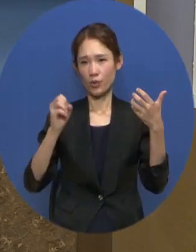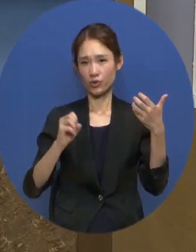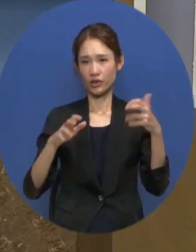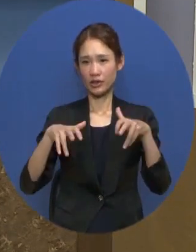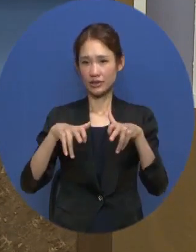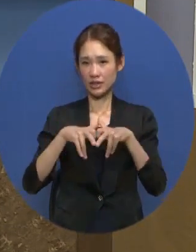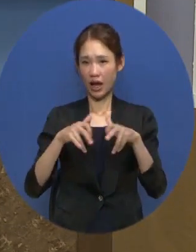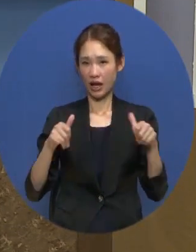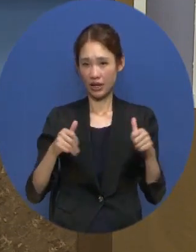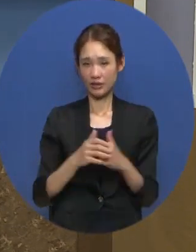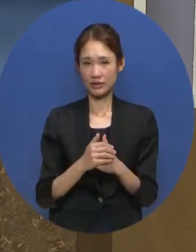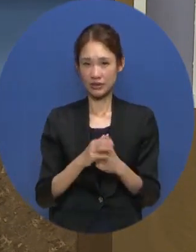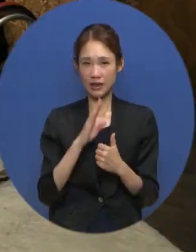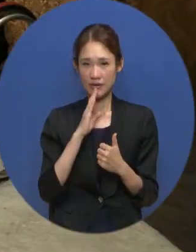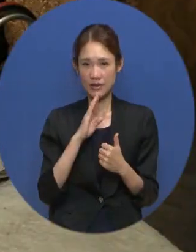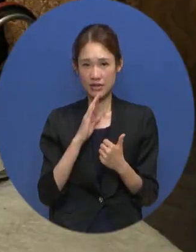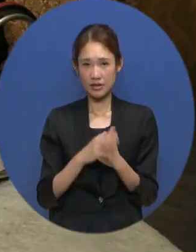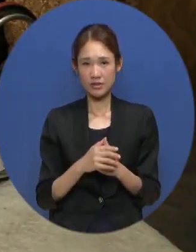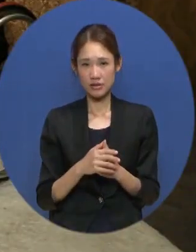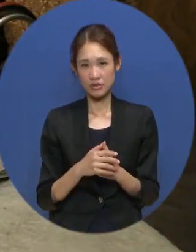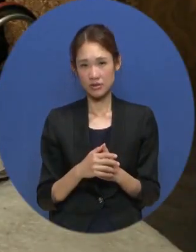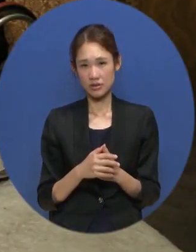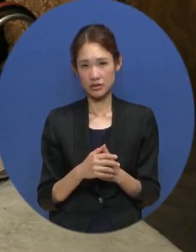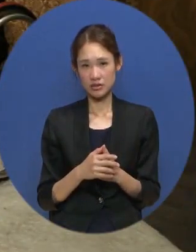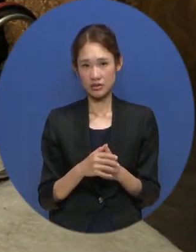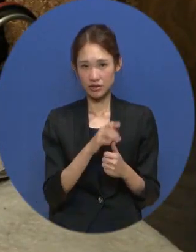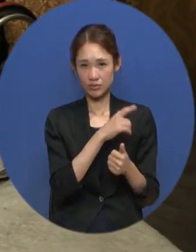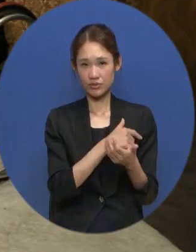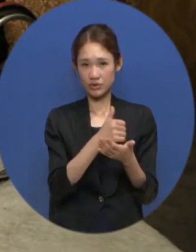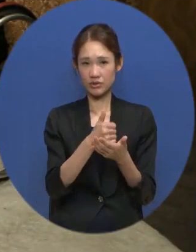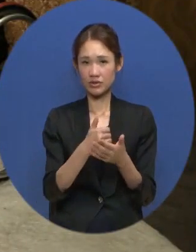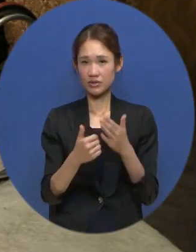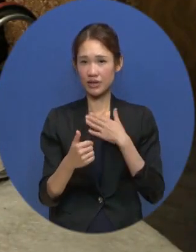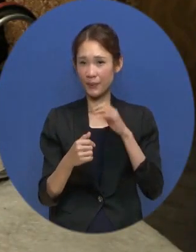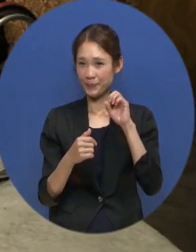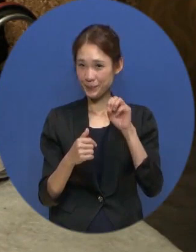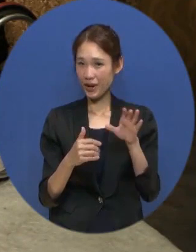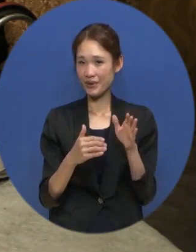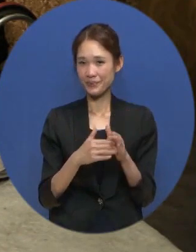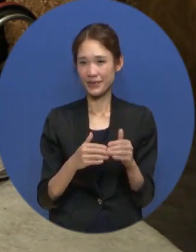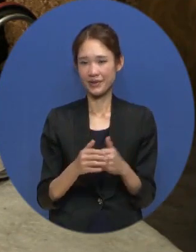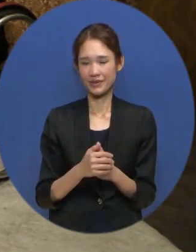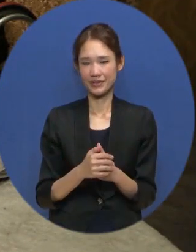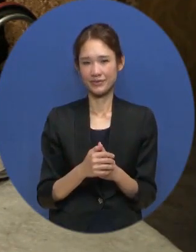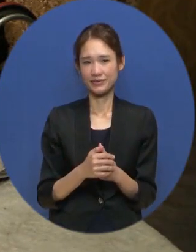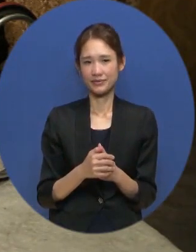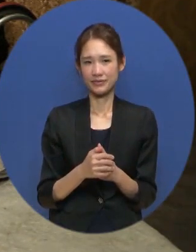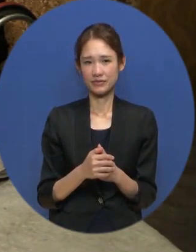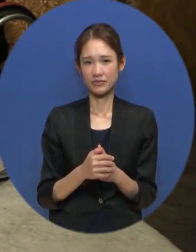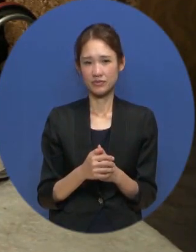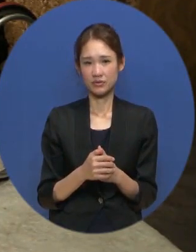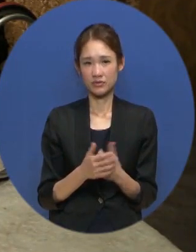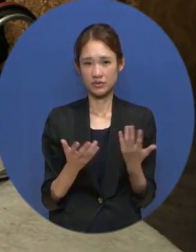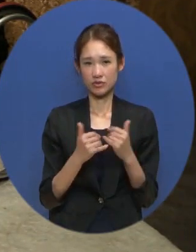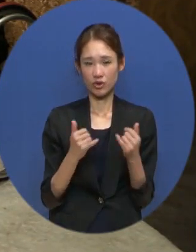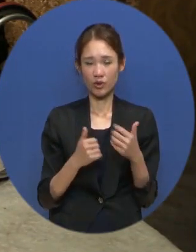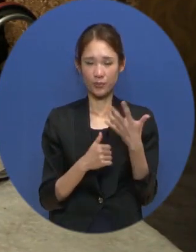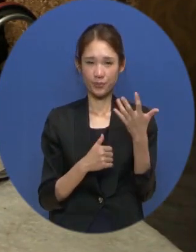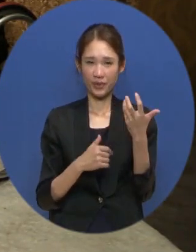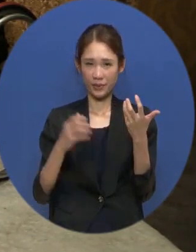장애인이라고 말씀을 해 주셨는데 문 이사님께서 해 주셨나요? 제가 얘기했어요. 직원의 80%가